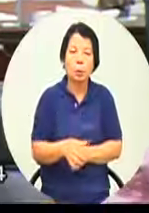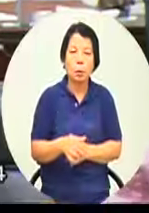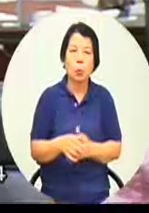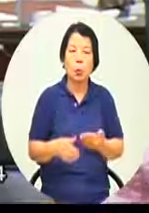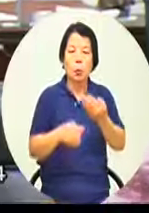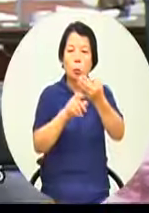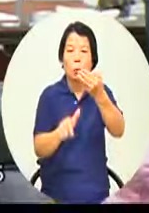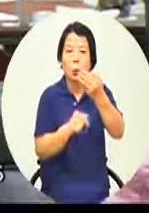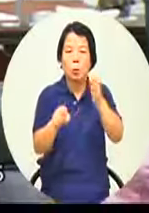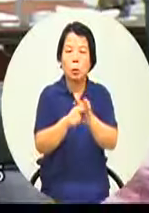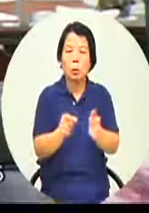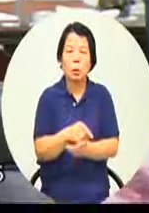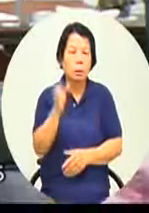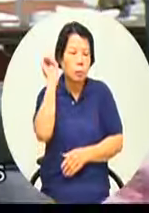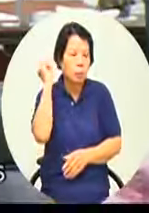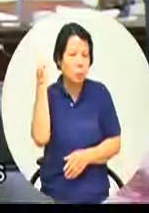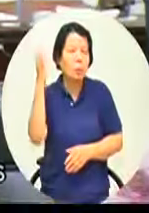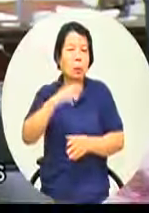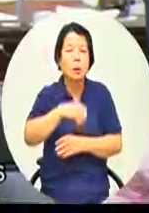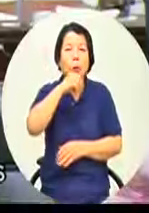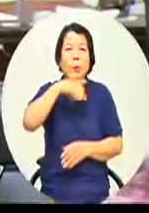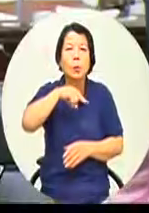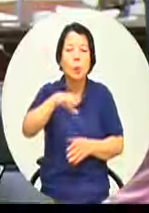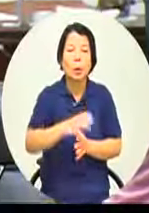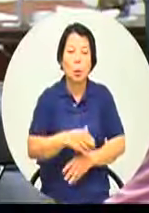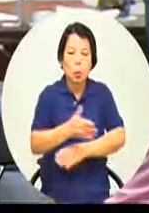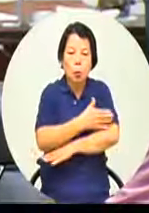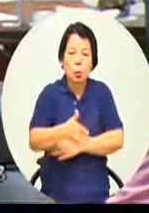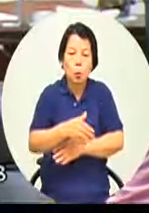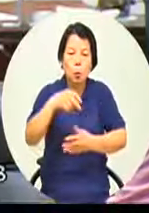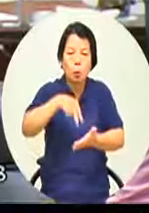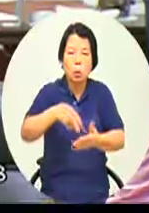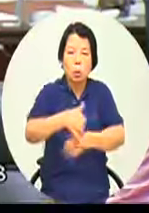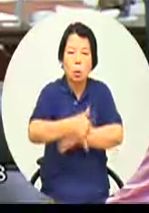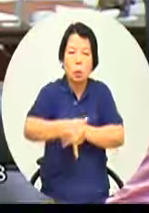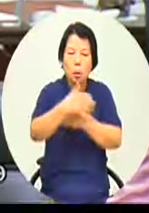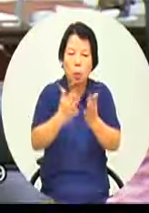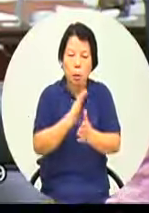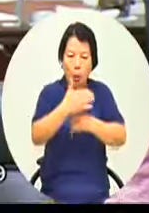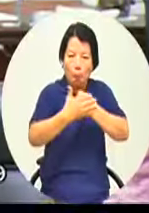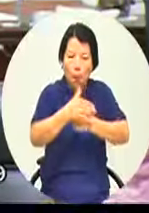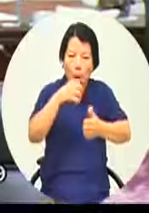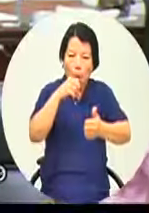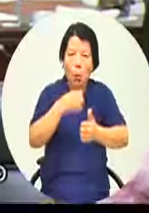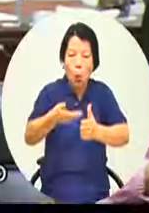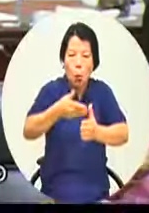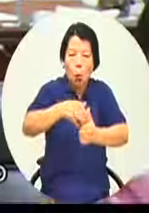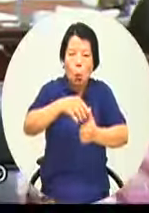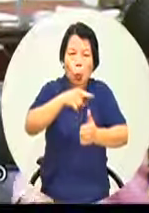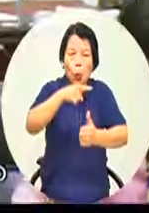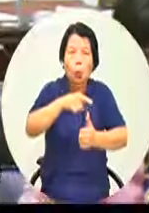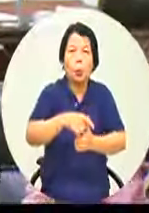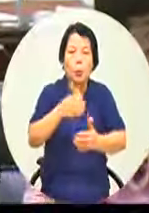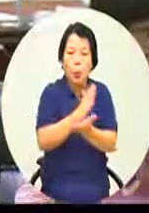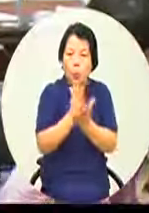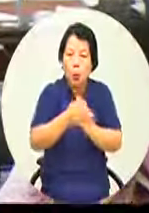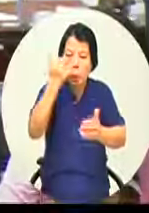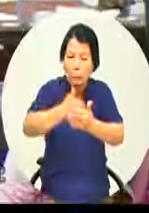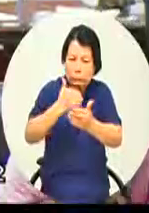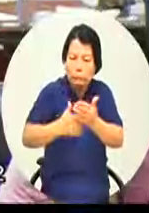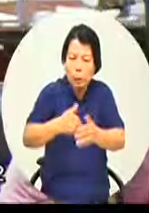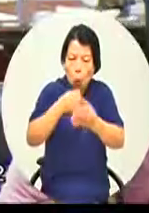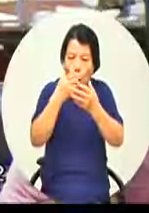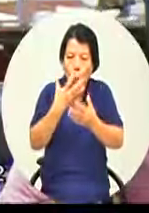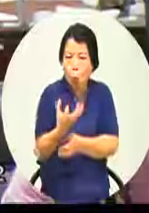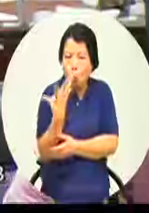到屏东的庄瑞雄立委，他那边有保育类动物过剩的状况，他也在立法院提出